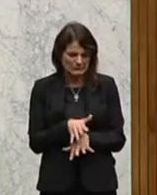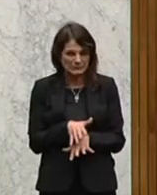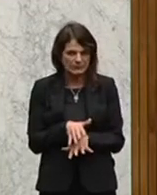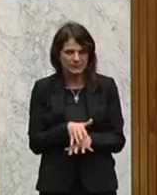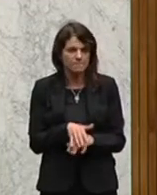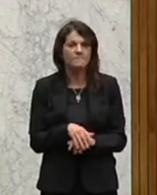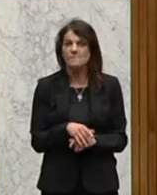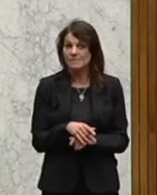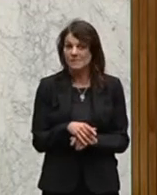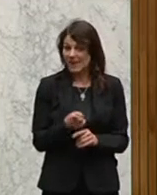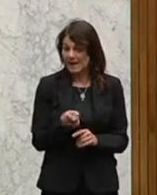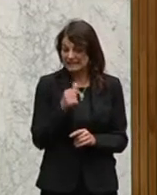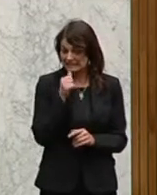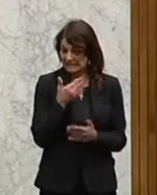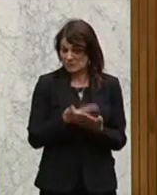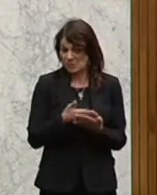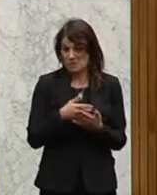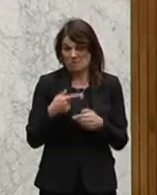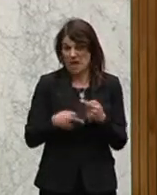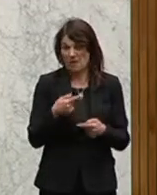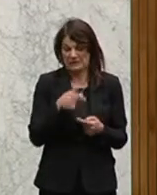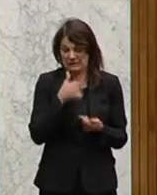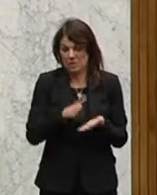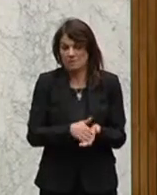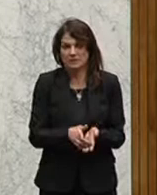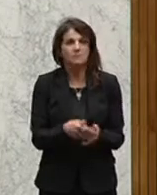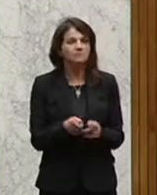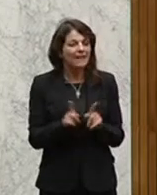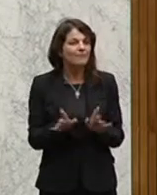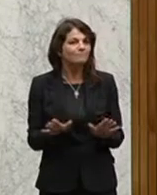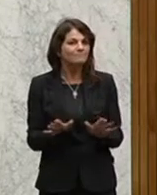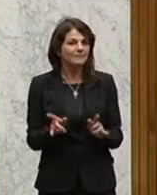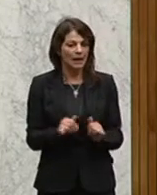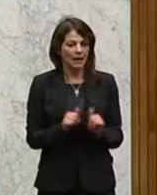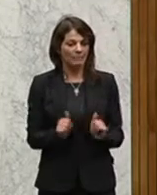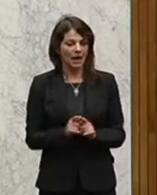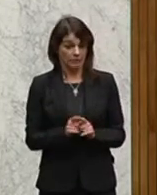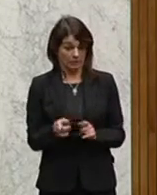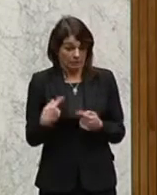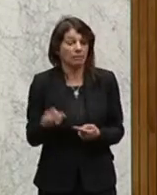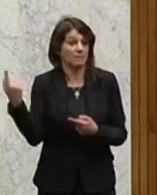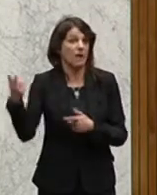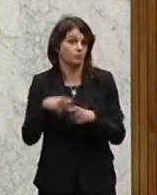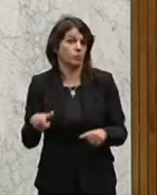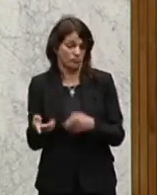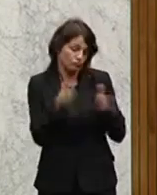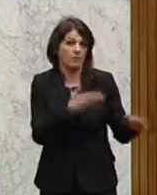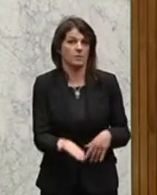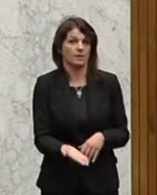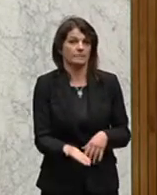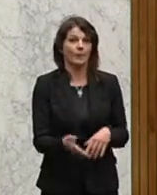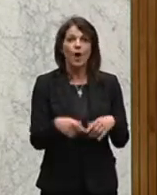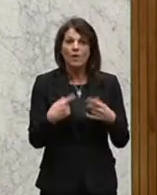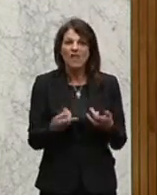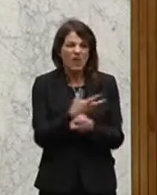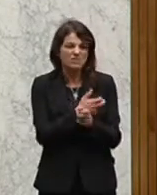haben, dass es nicht so läuft, wie sie das sich erwartet haben, haben sie dann die Bank in Schieflage gebracht und haben